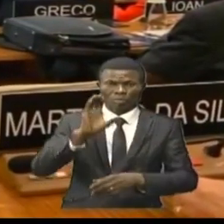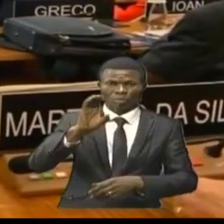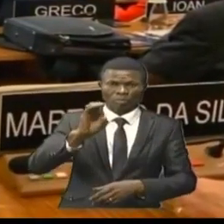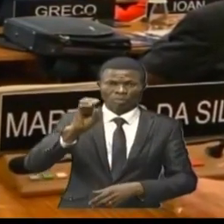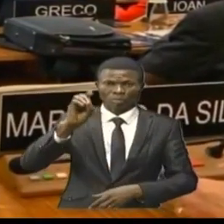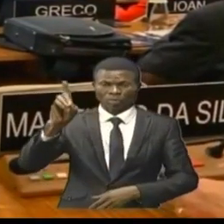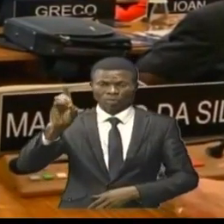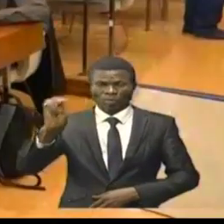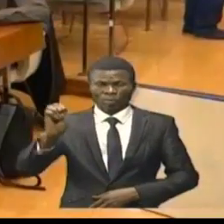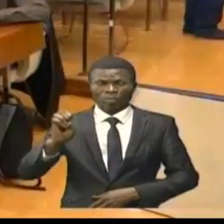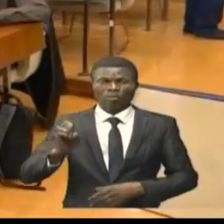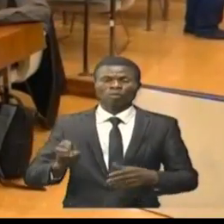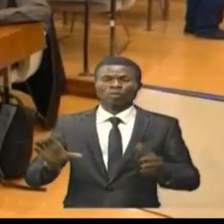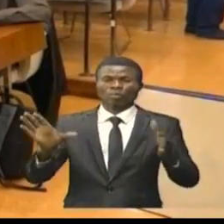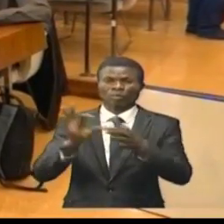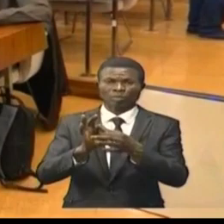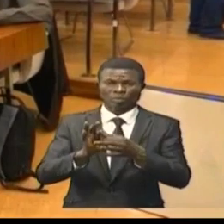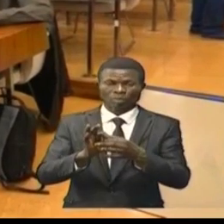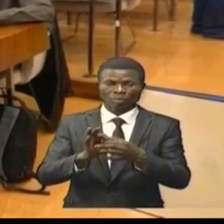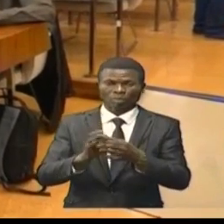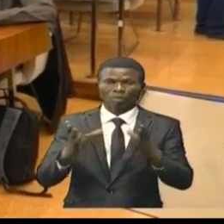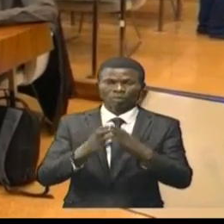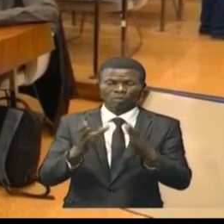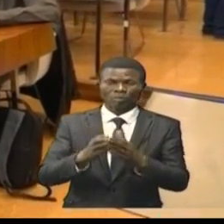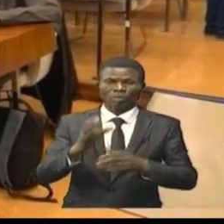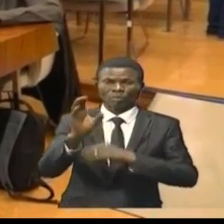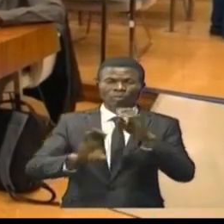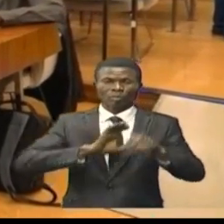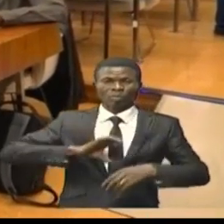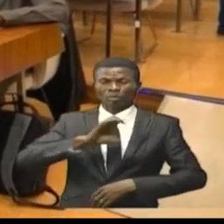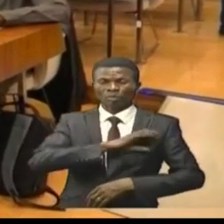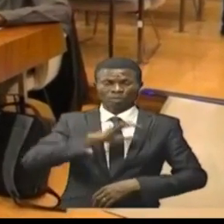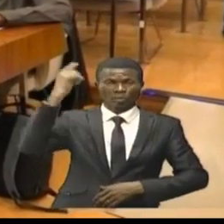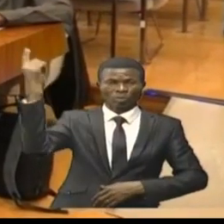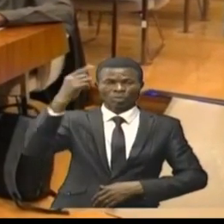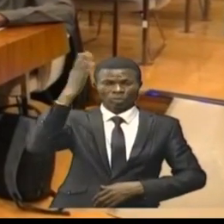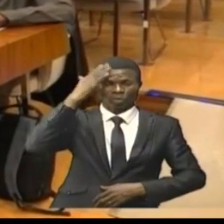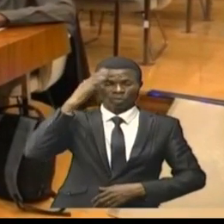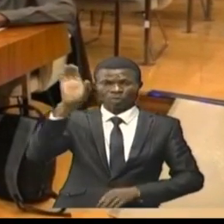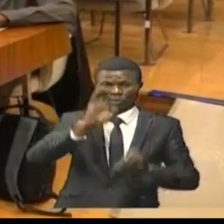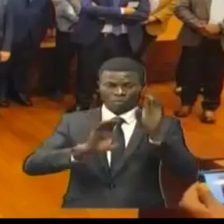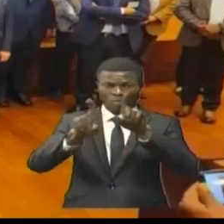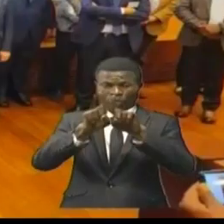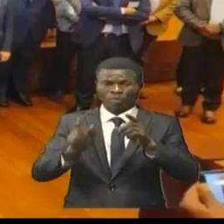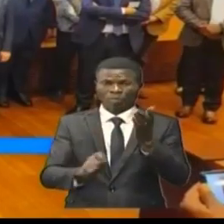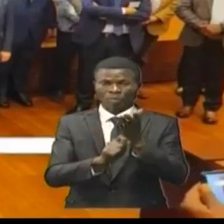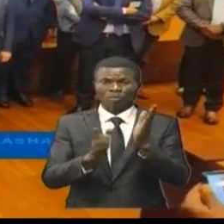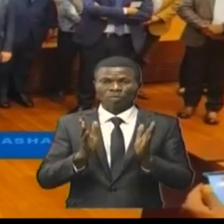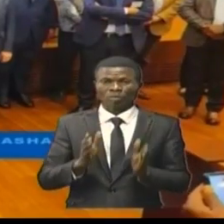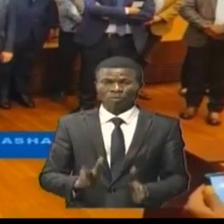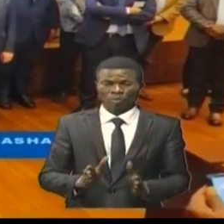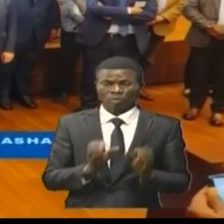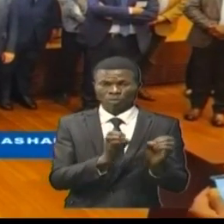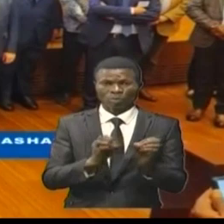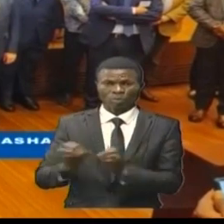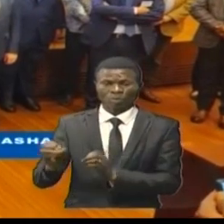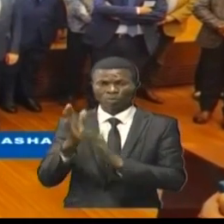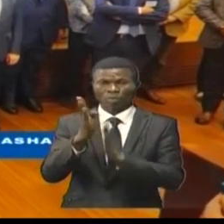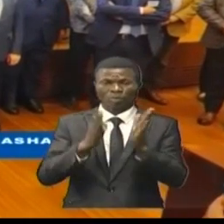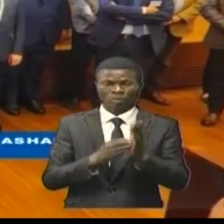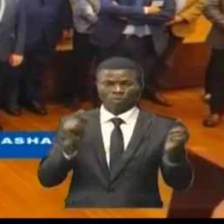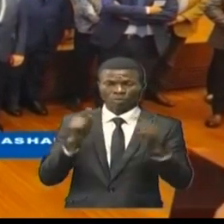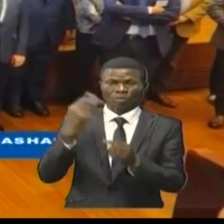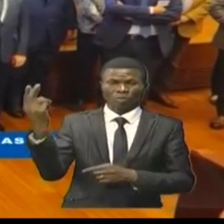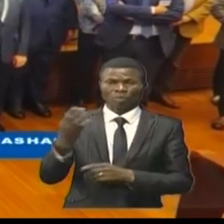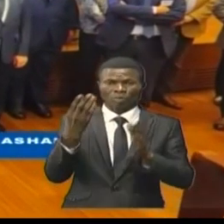de l'UNESCO, conjointe avec la Commission mondiale d'éthique des connaissances scientifiques et technologiques, s'est tenue du 19